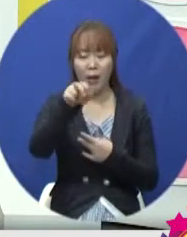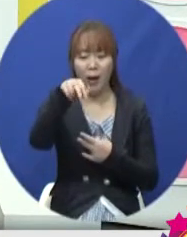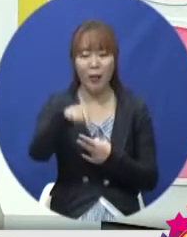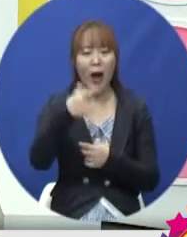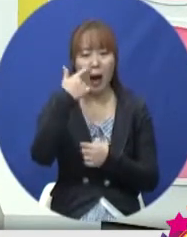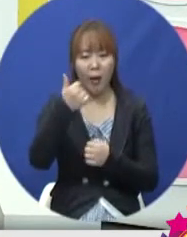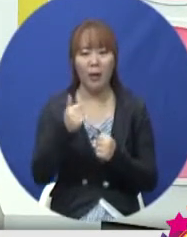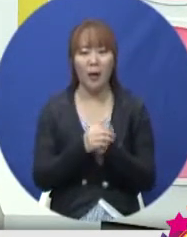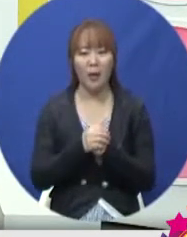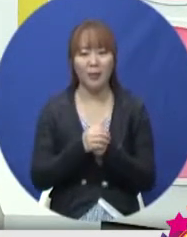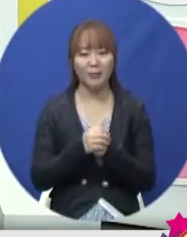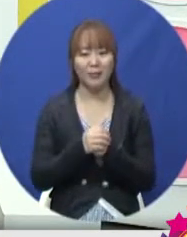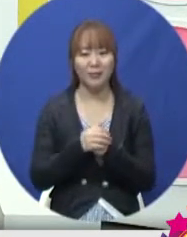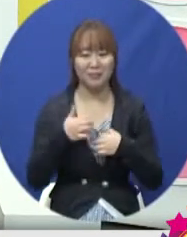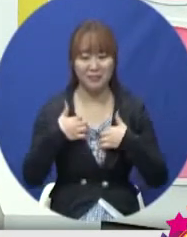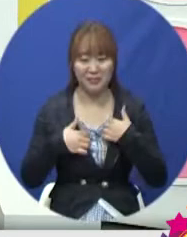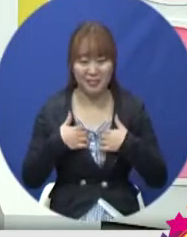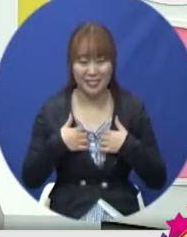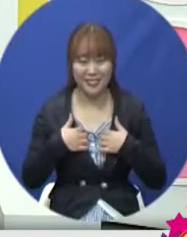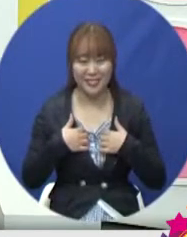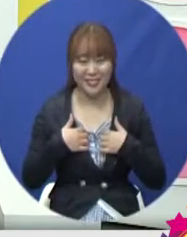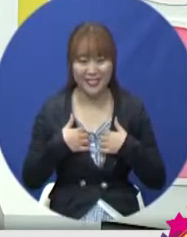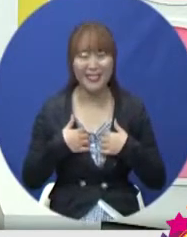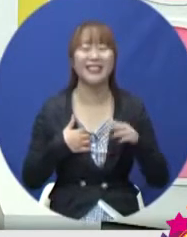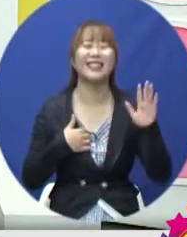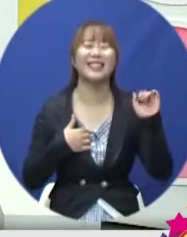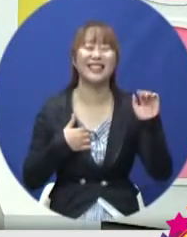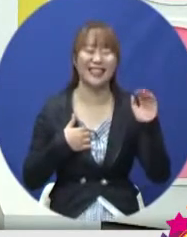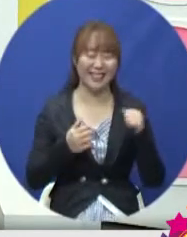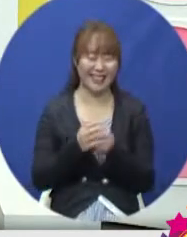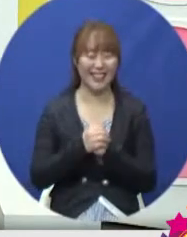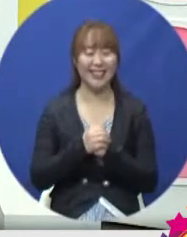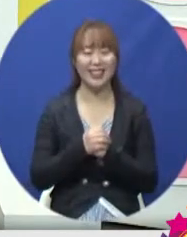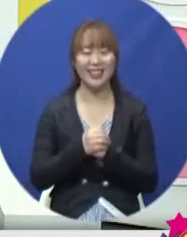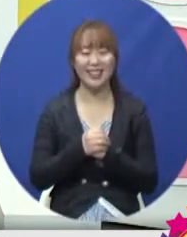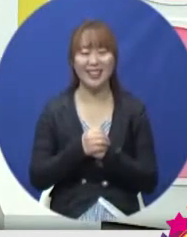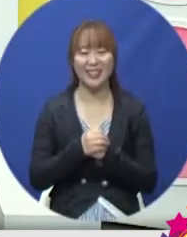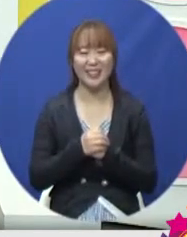예. 반가 반가. 네, 반가 반가.